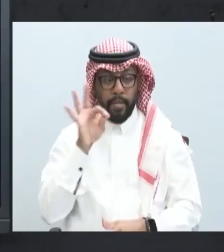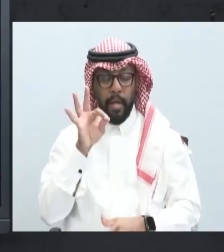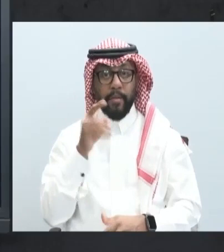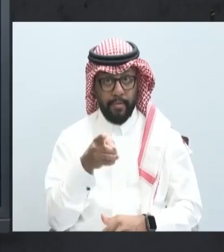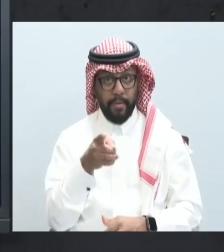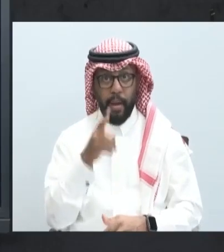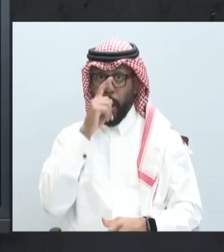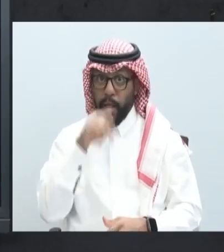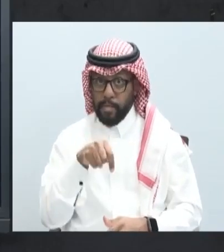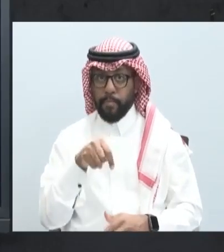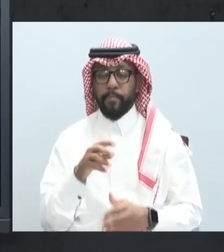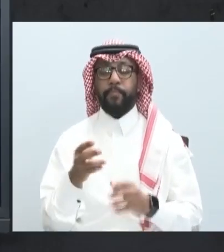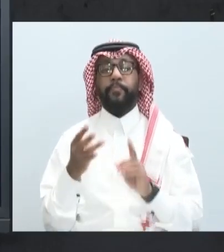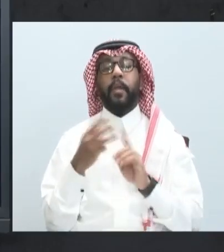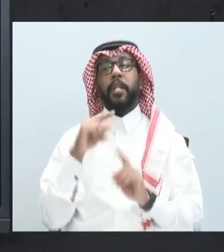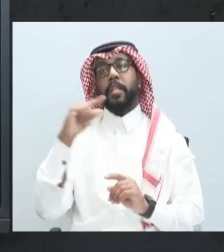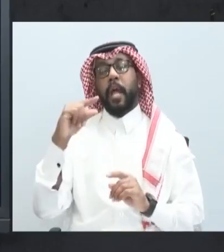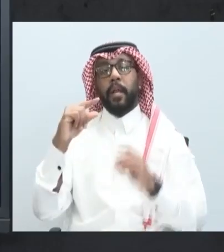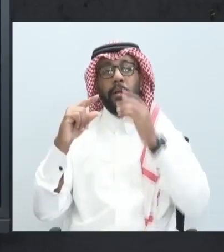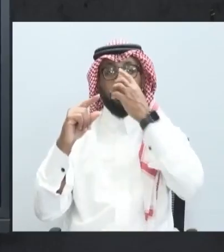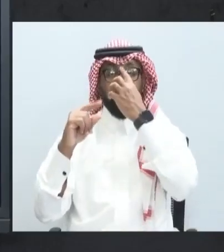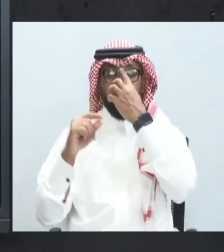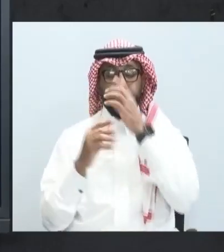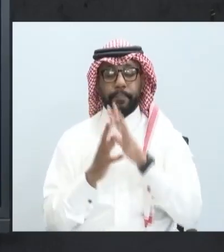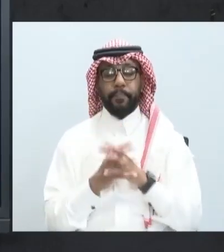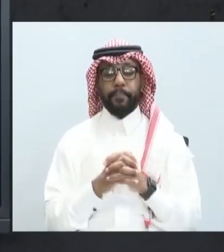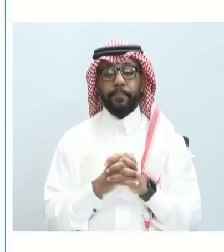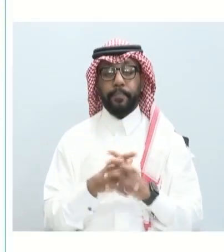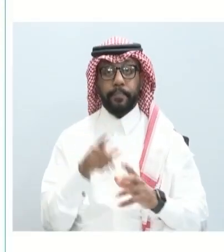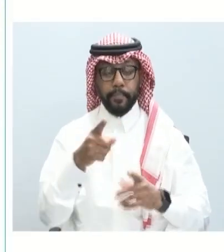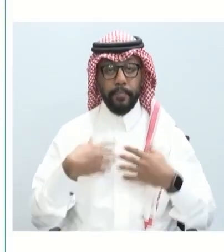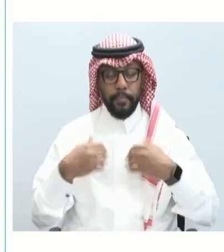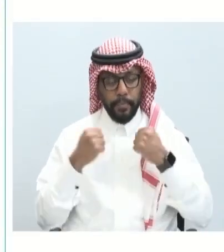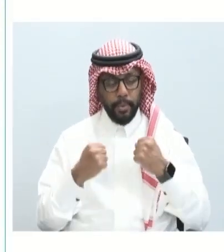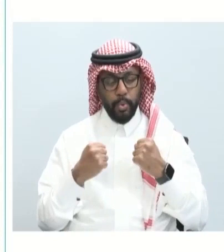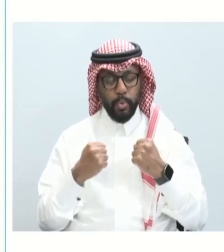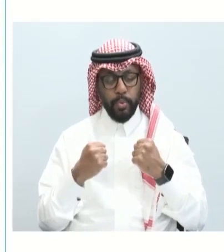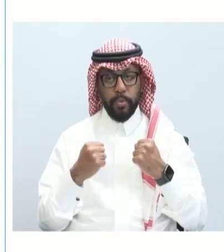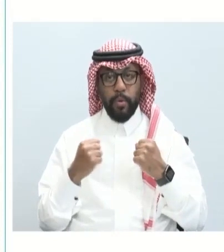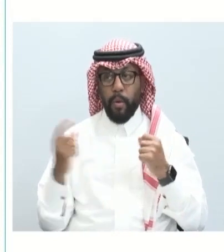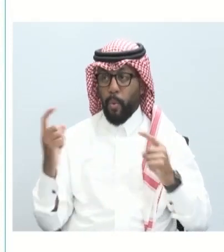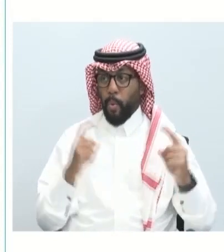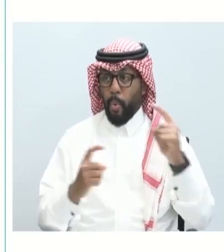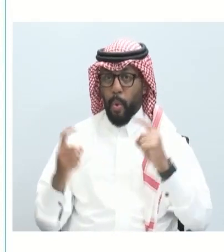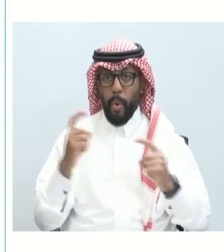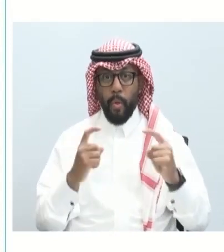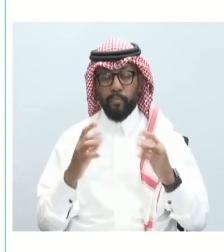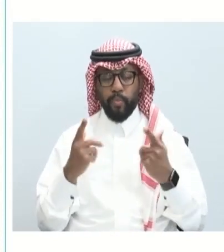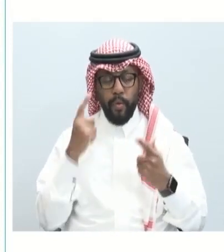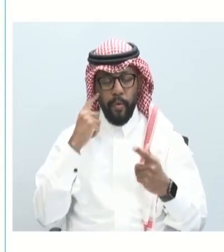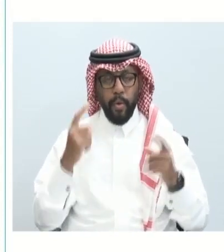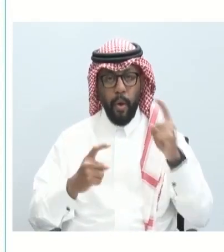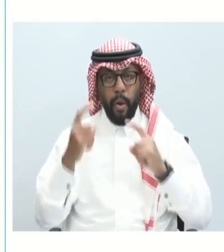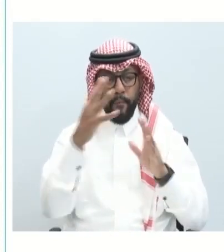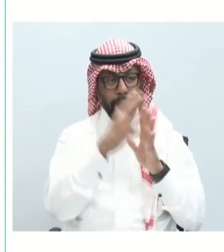الفقره ده هل يمكن او هل يمكنك التفكير في رد على واحد او اكثر من الاستدلال